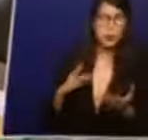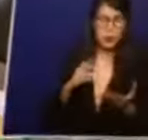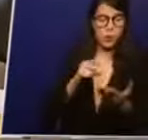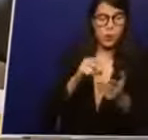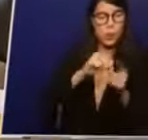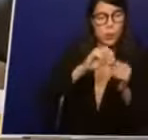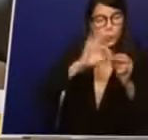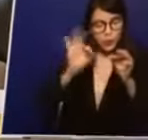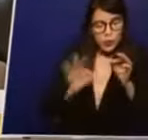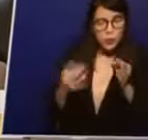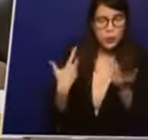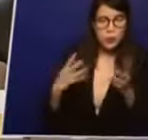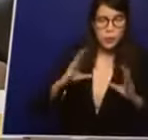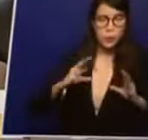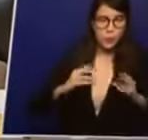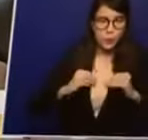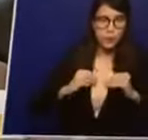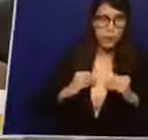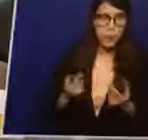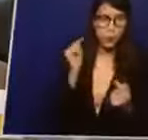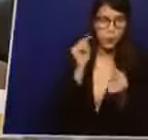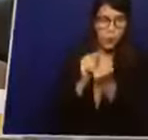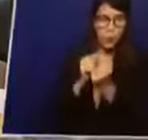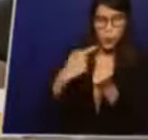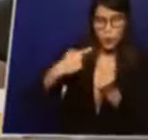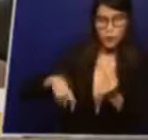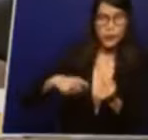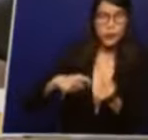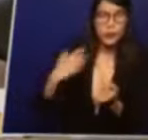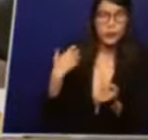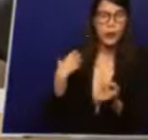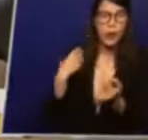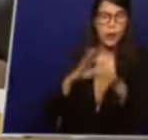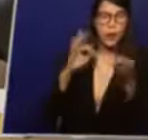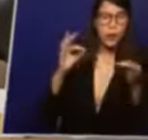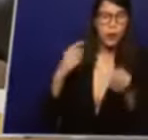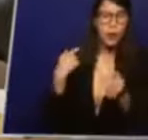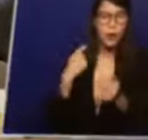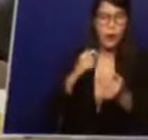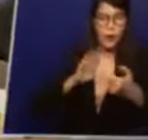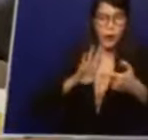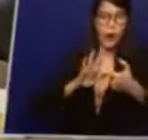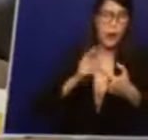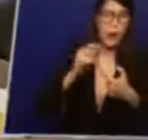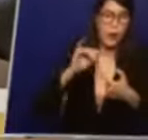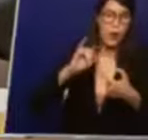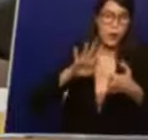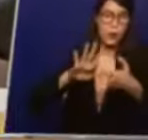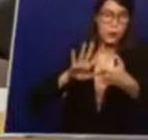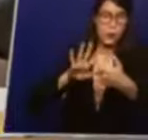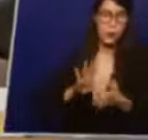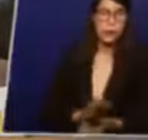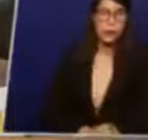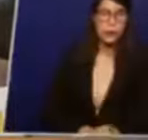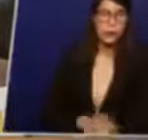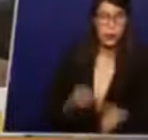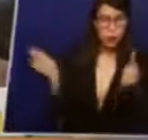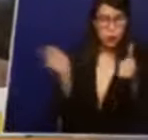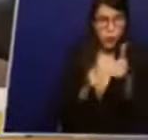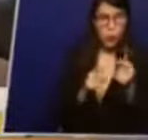ำไปสู่คดีอาญา2คดีค่ะคือ 1. โทษตามกฎหมายปปช.น